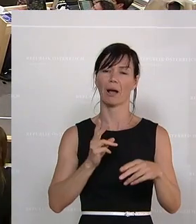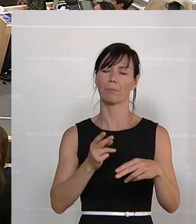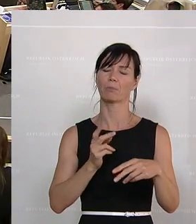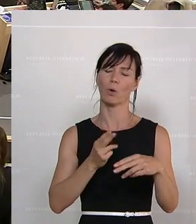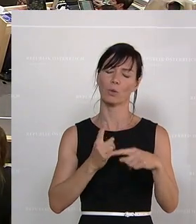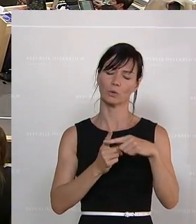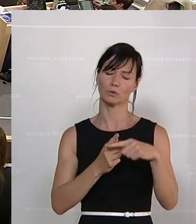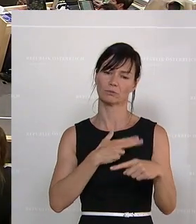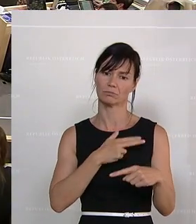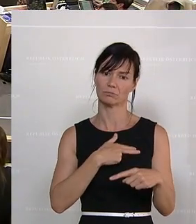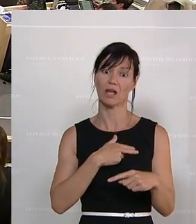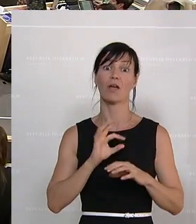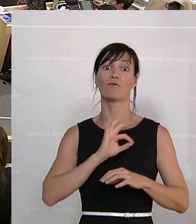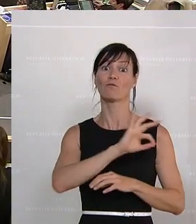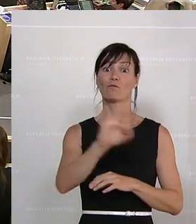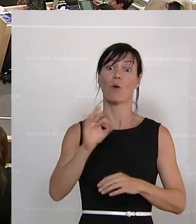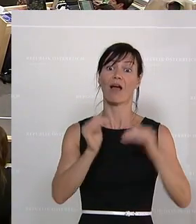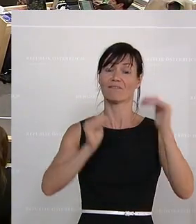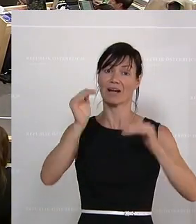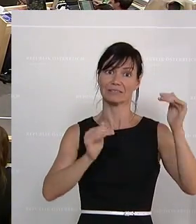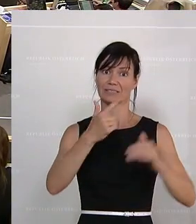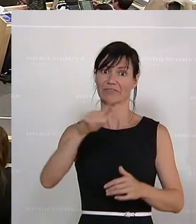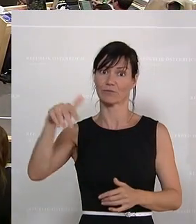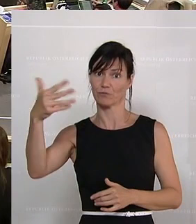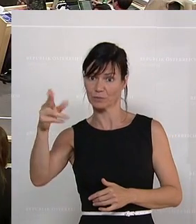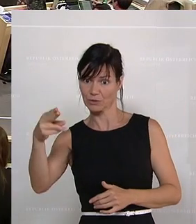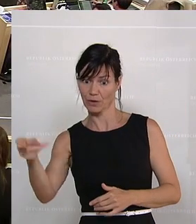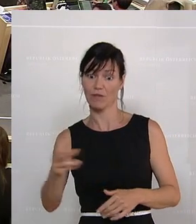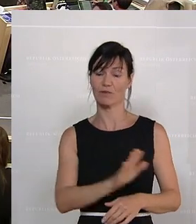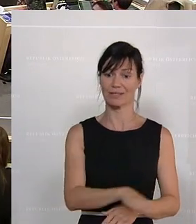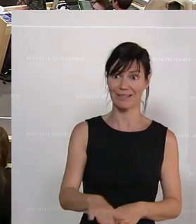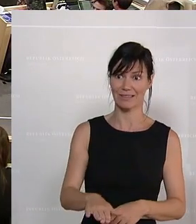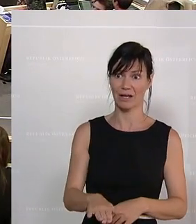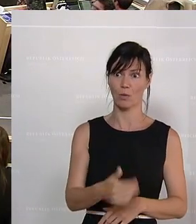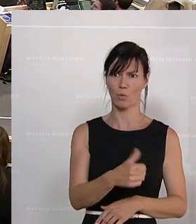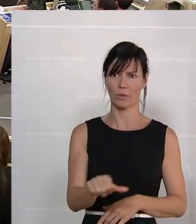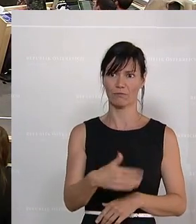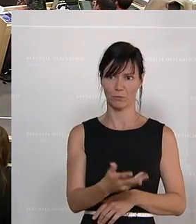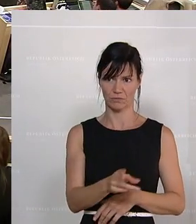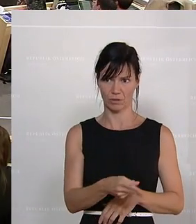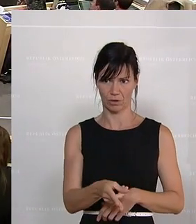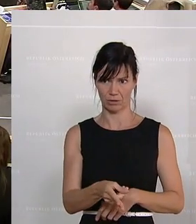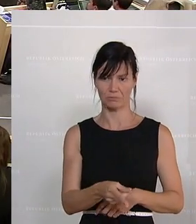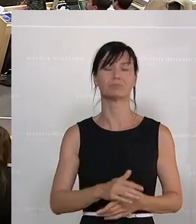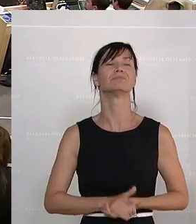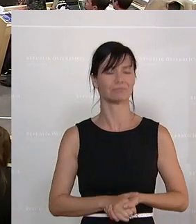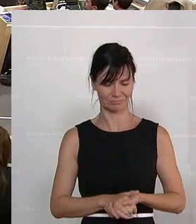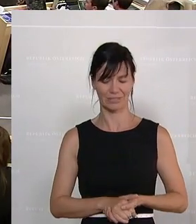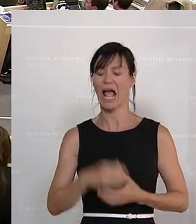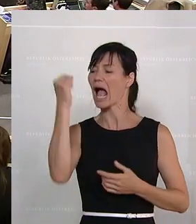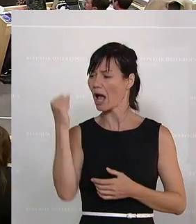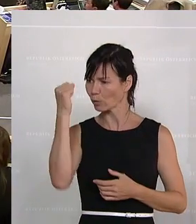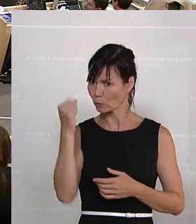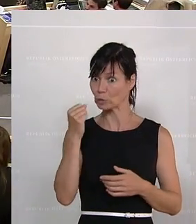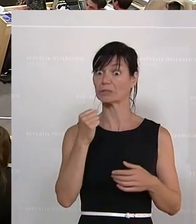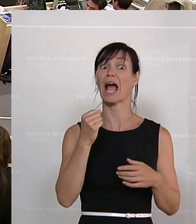250 euro das heißt sowohl im august als auch im september als auch